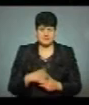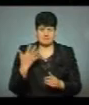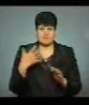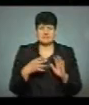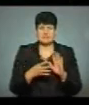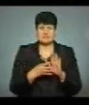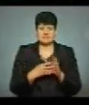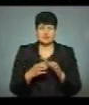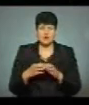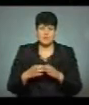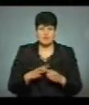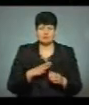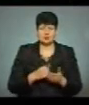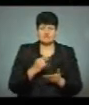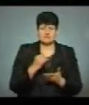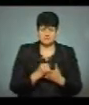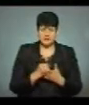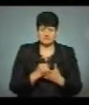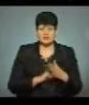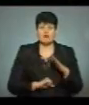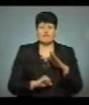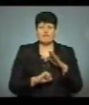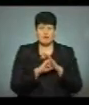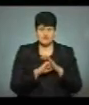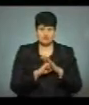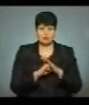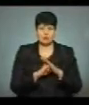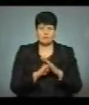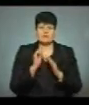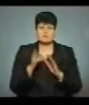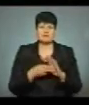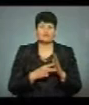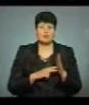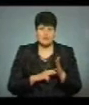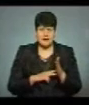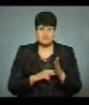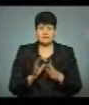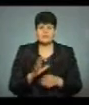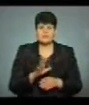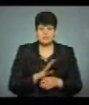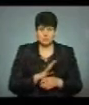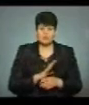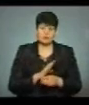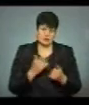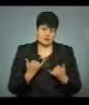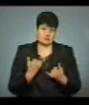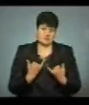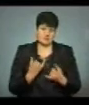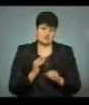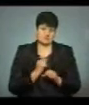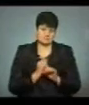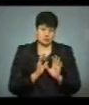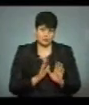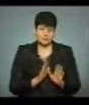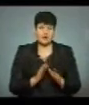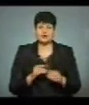59 громад нас було затверджено в базовому останньому перспективному плані, який був чинний і чинний на сьогоднішній день, але до